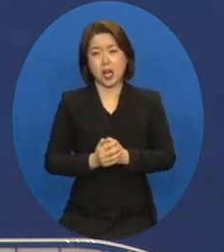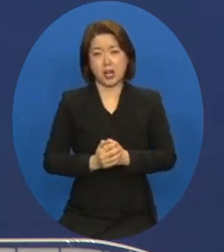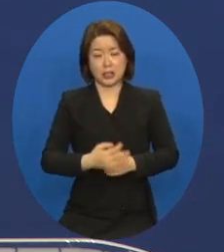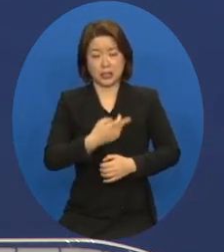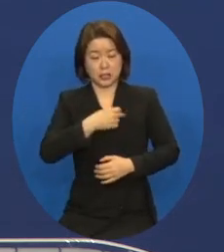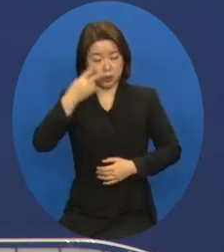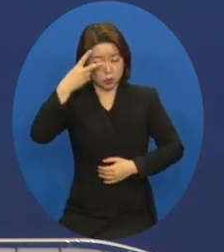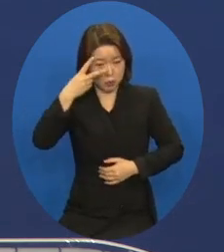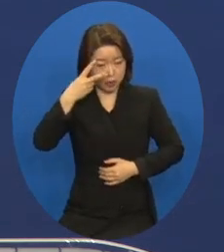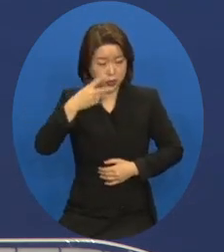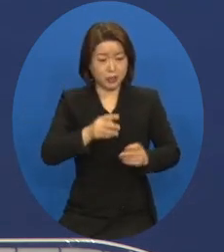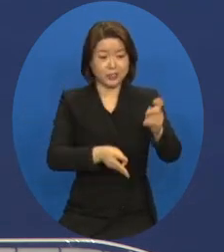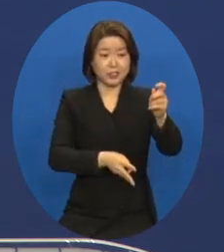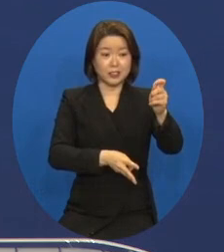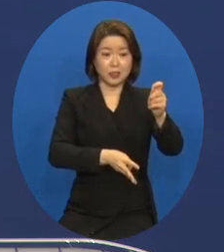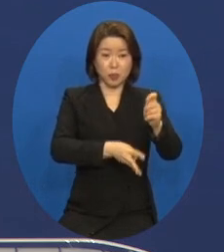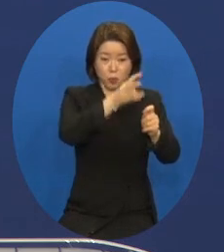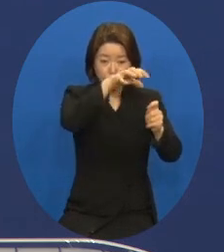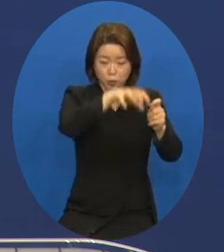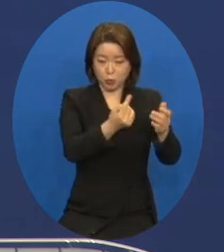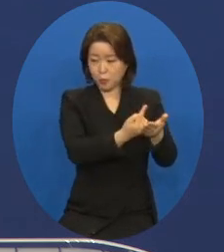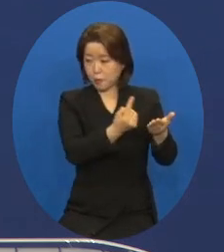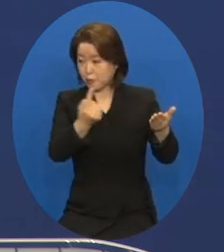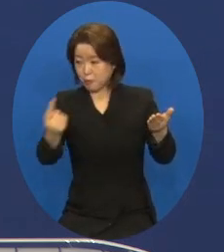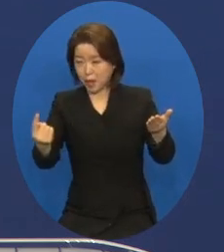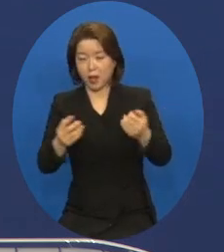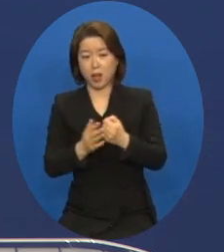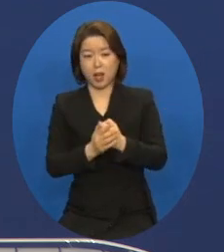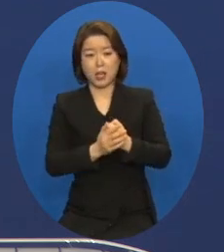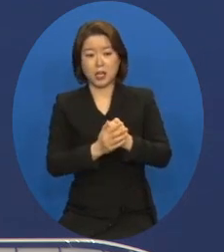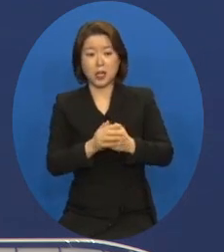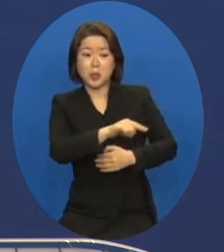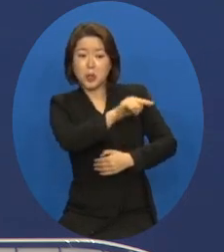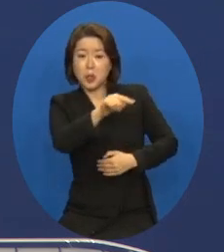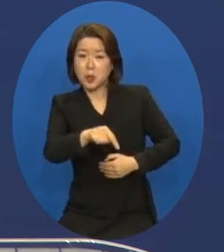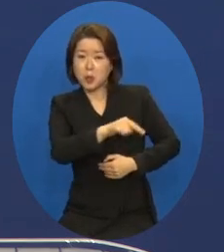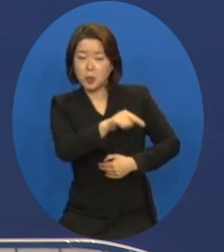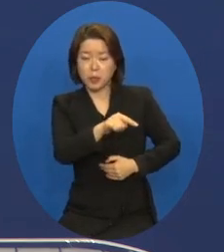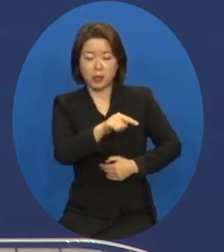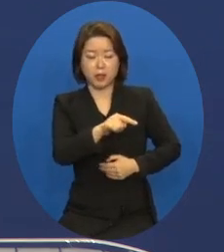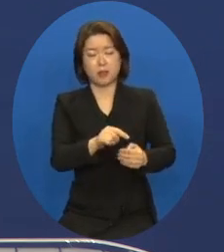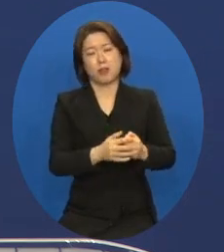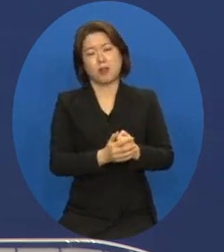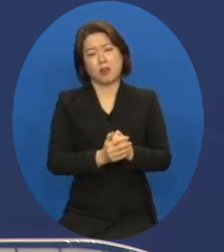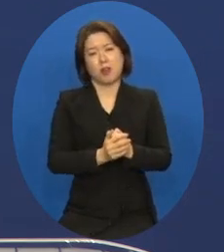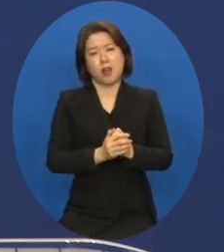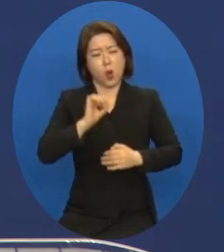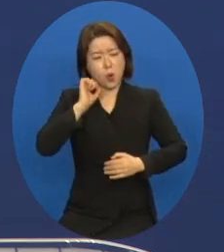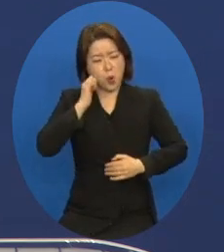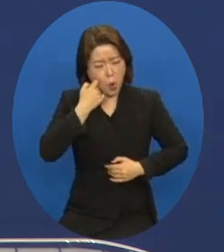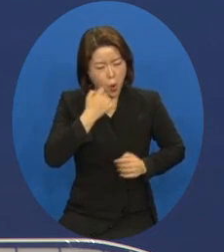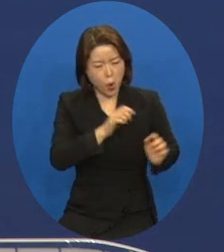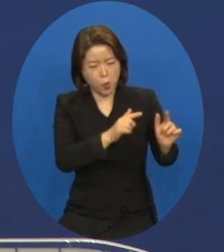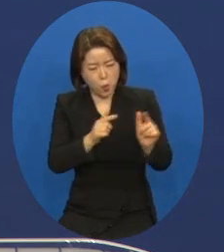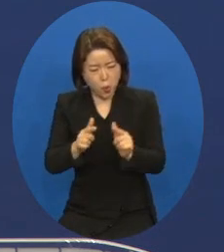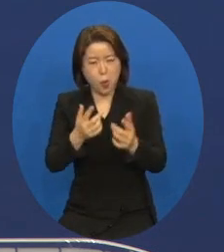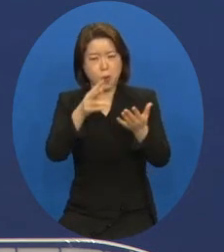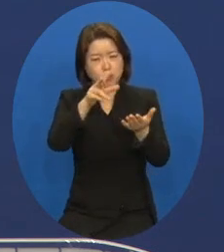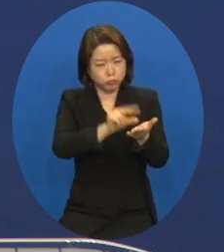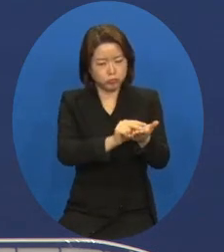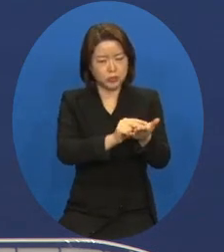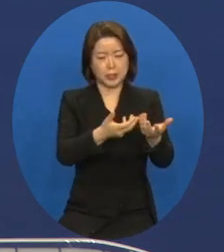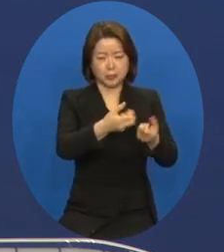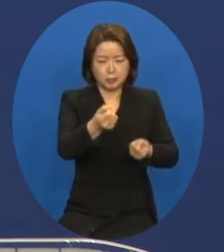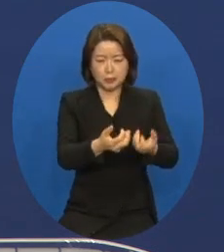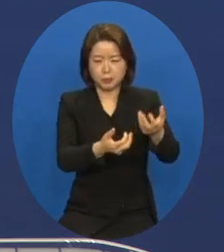를 떠나고 난 다음에 고린도 교회 안에는 말할 수 없는 여러 가지 어려운 문제들 분열의